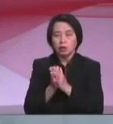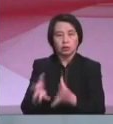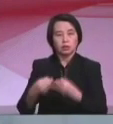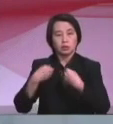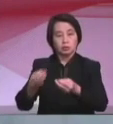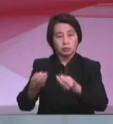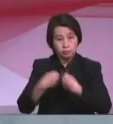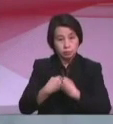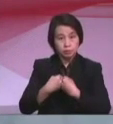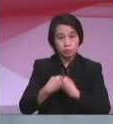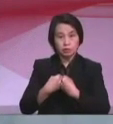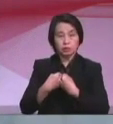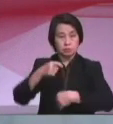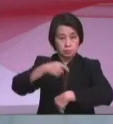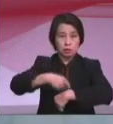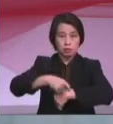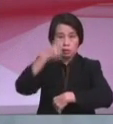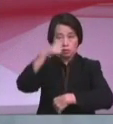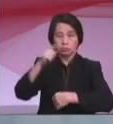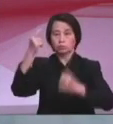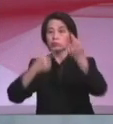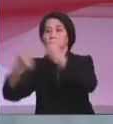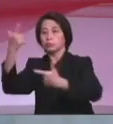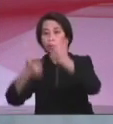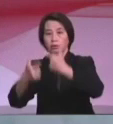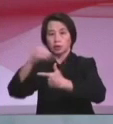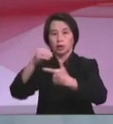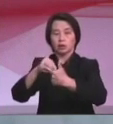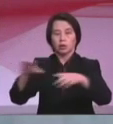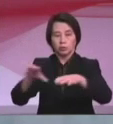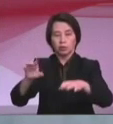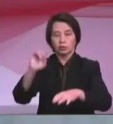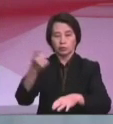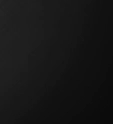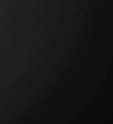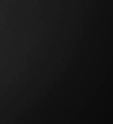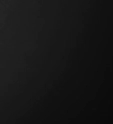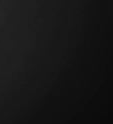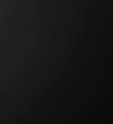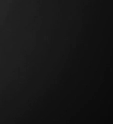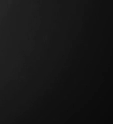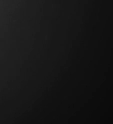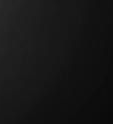diberikan time off ataupun masa untuk melawat ataupun menjalankan sesuatu tugas.